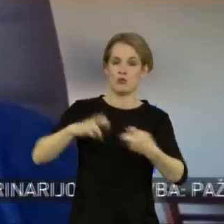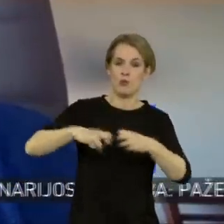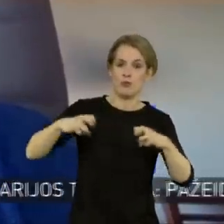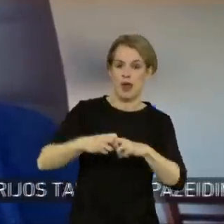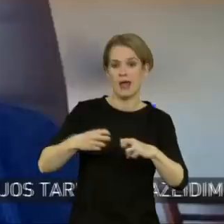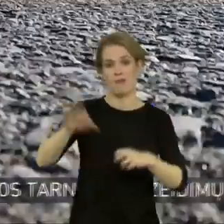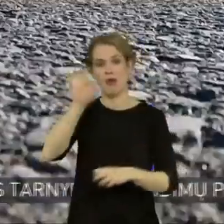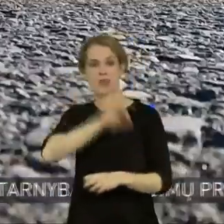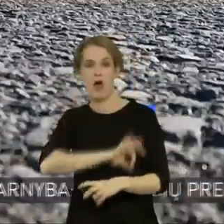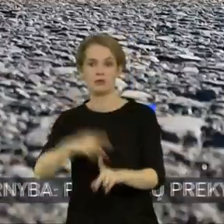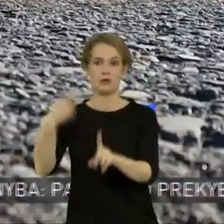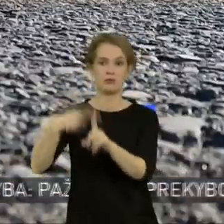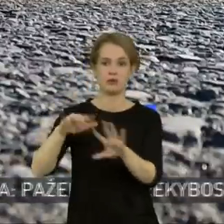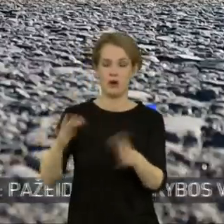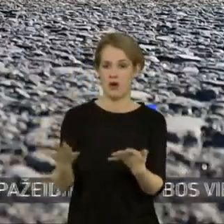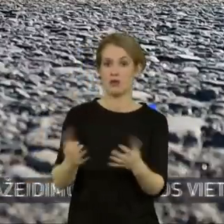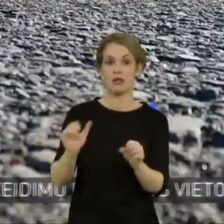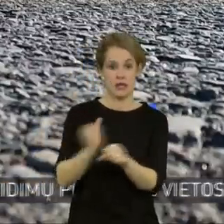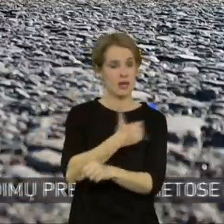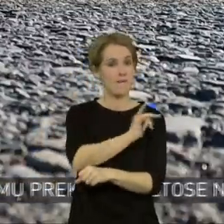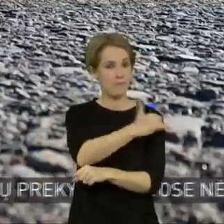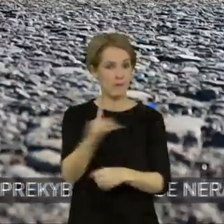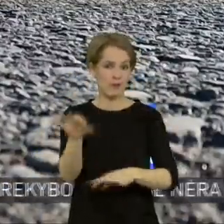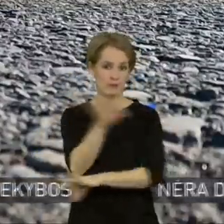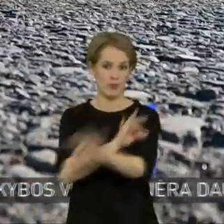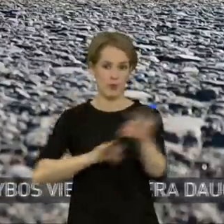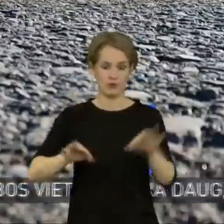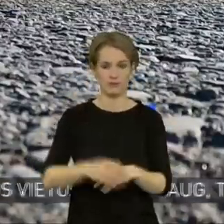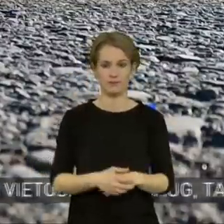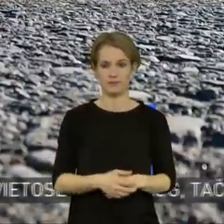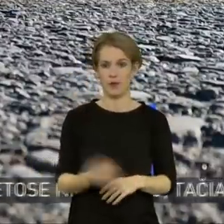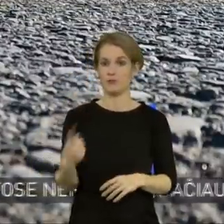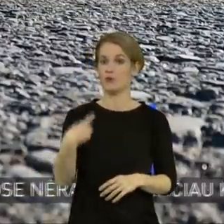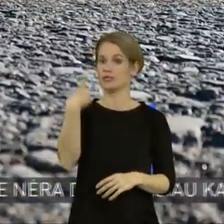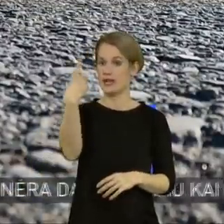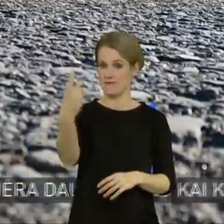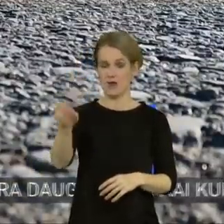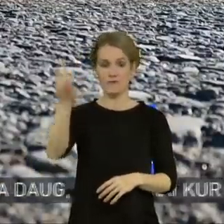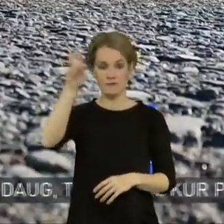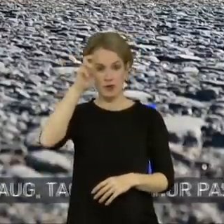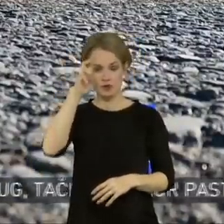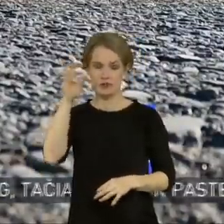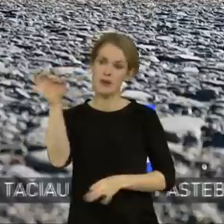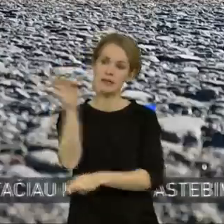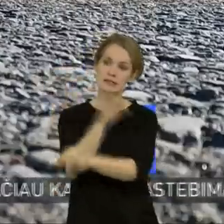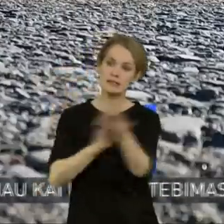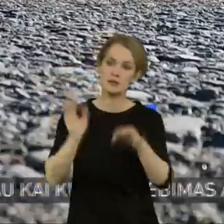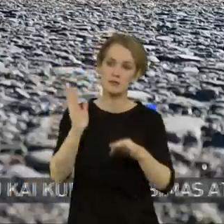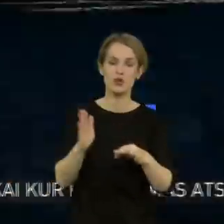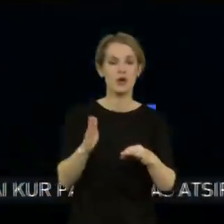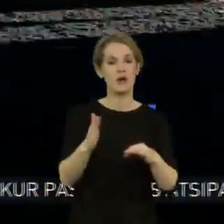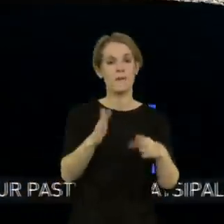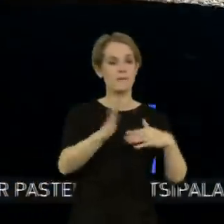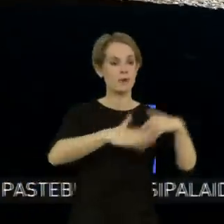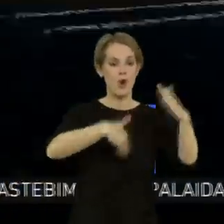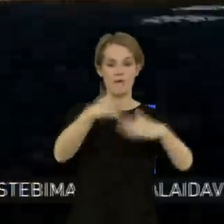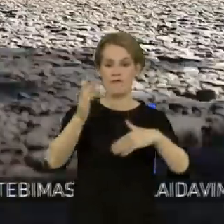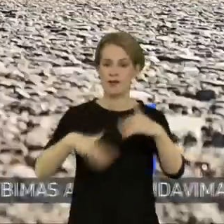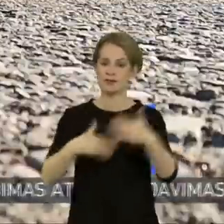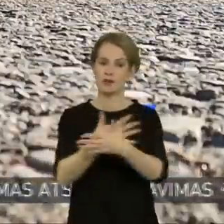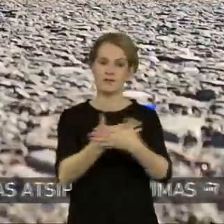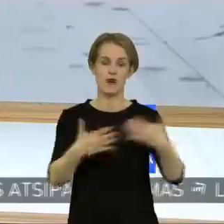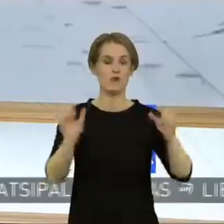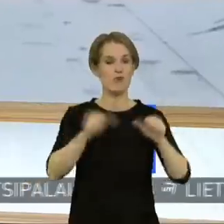tai mums puikus parodytų. Vyriausybė planuoja ateinančią savaitę svarstyti, kokios atskiros profesinės grupės galėtų būti testuojamos